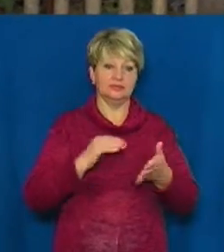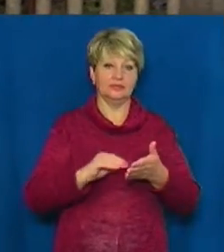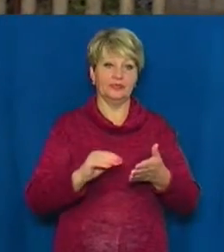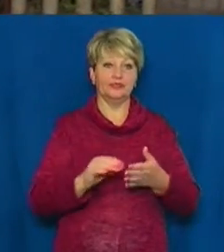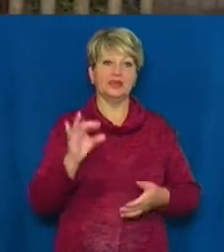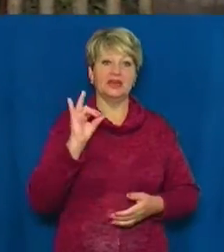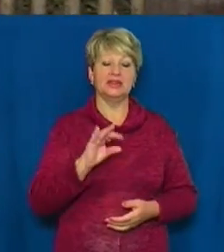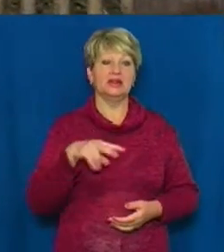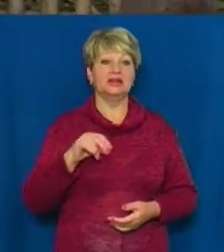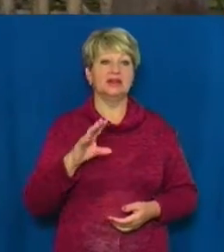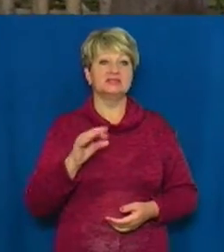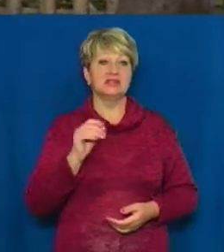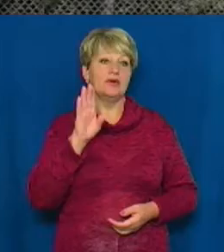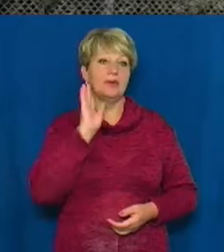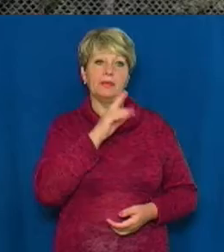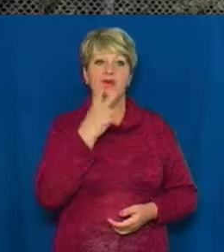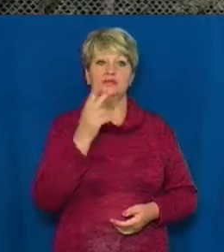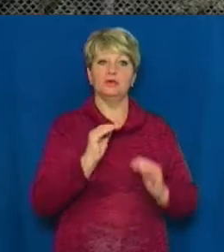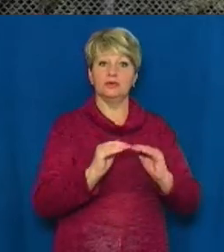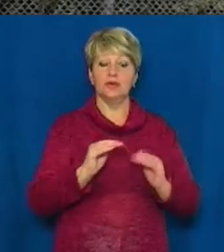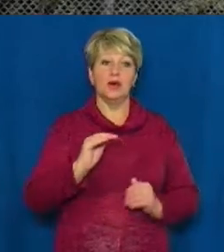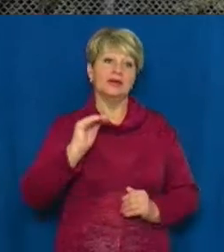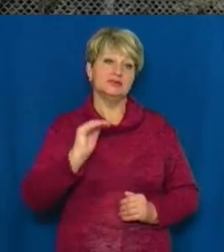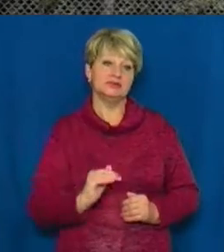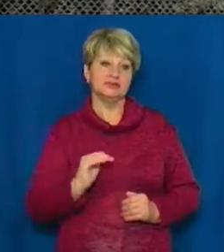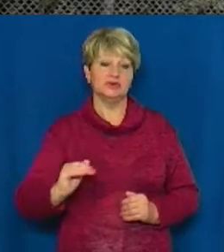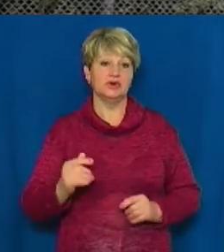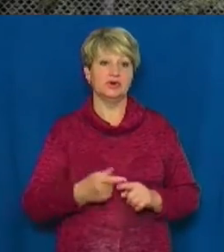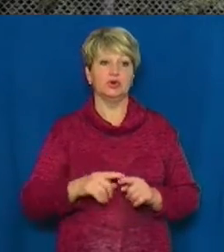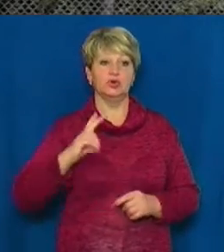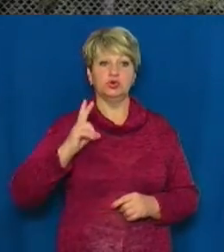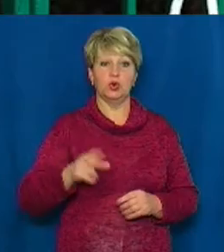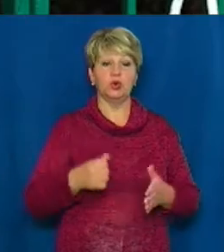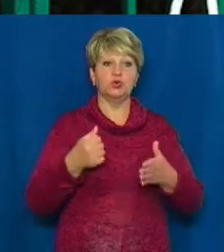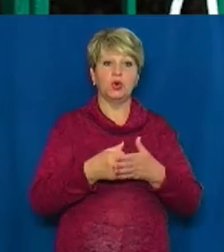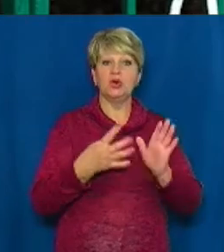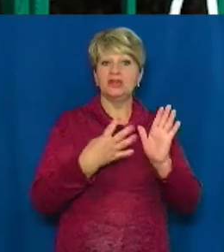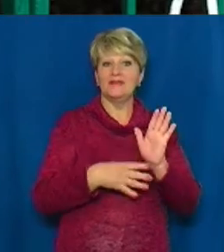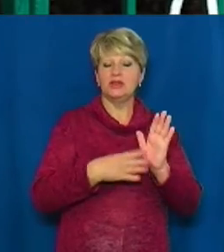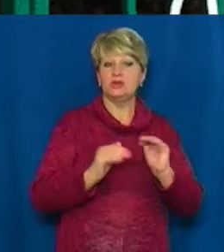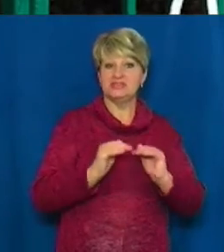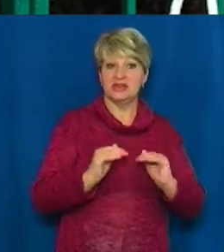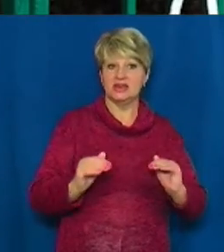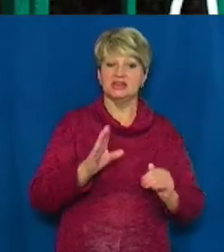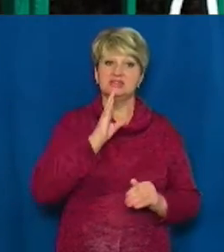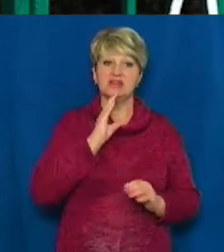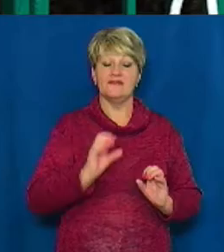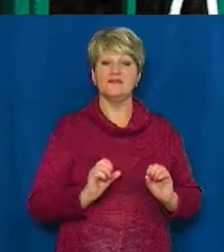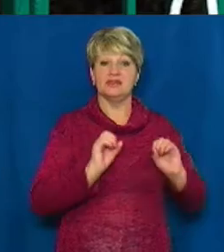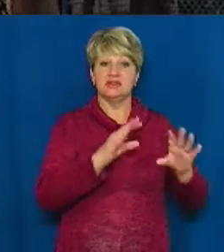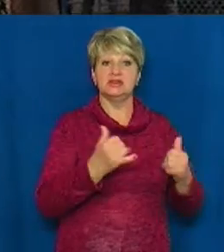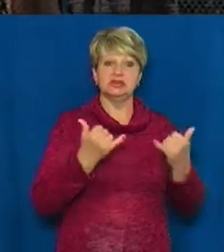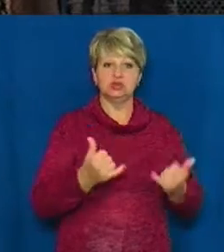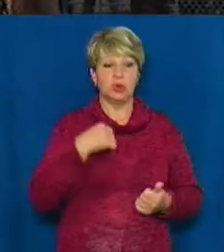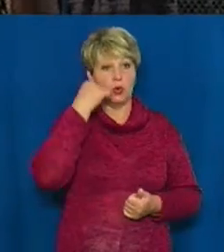Ірина Лазарєва – мама двох дітей. Молодшу доньку до сусіднього з 40-м 90-го садочка жінка віддала цьогоріч.